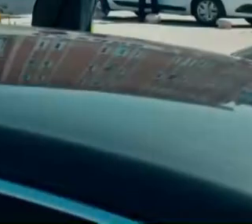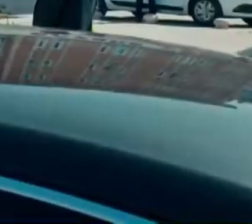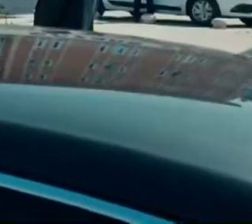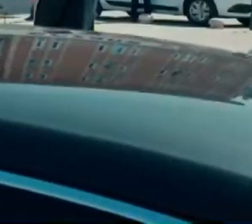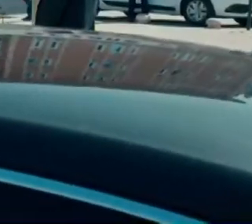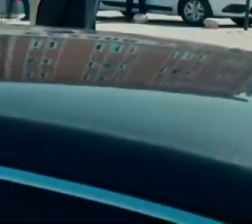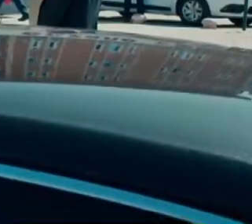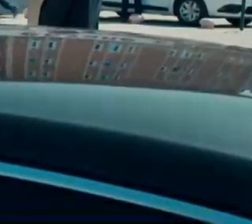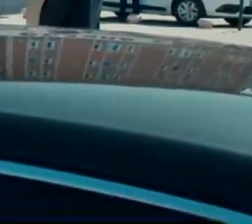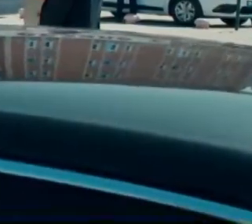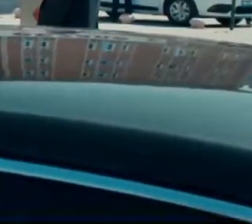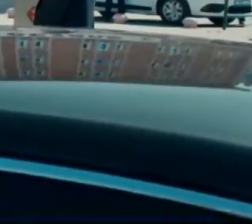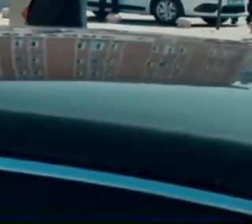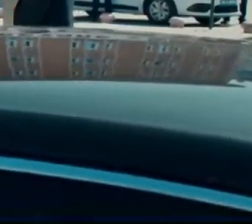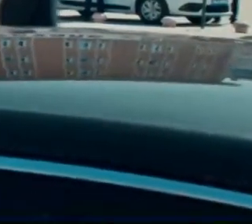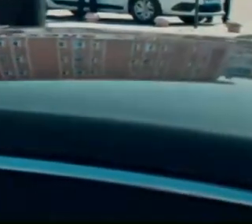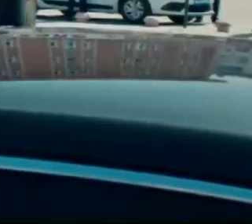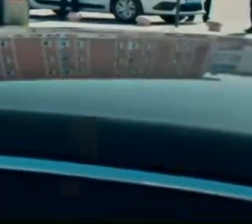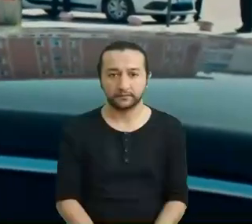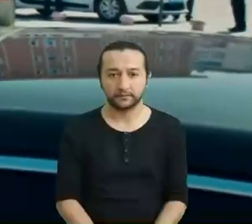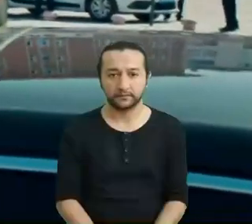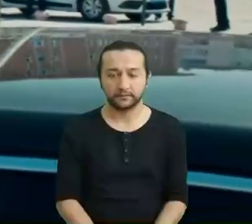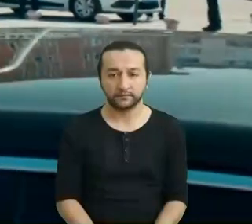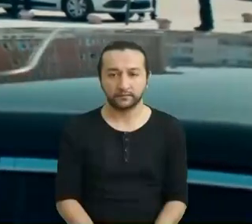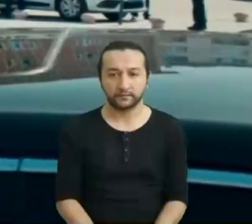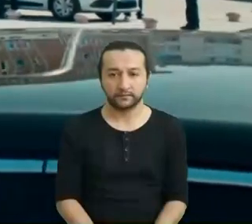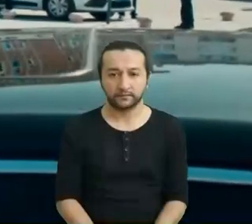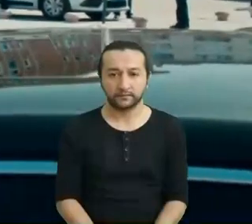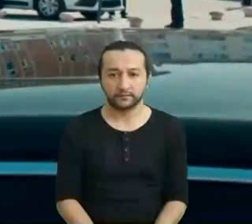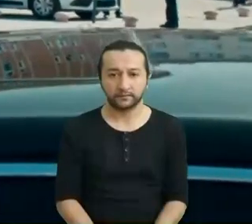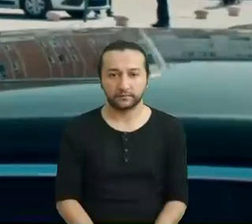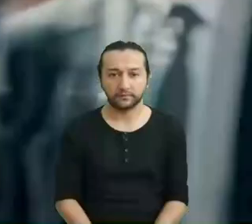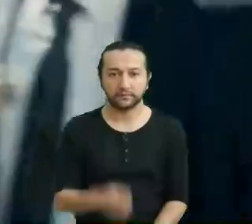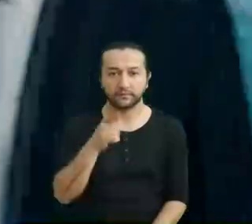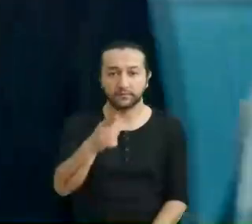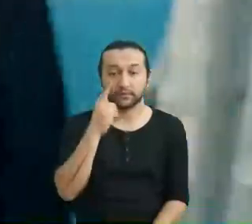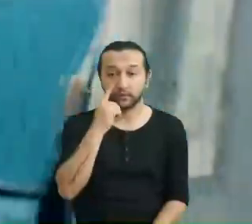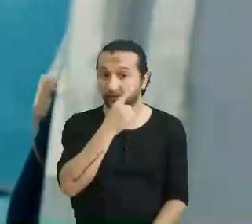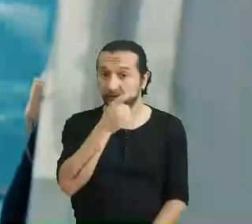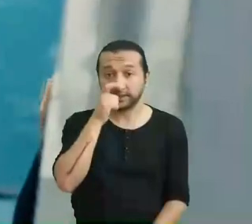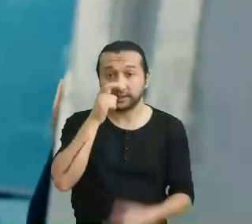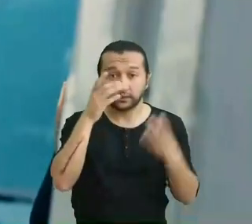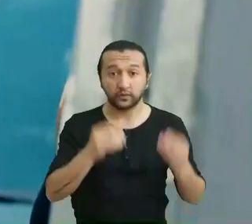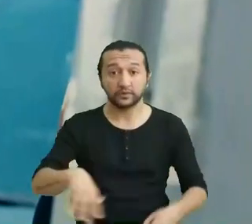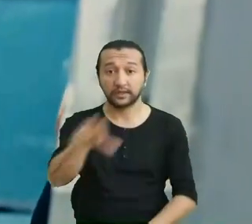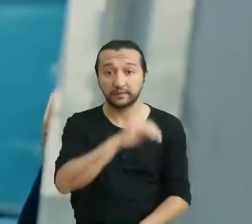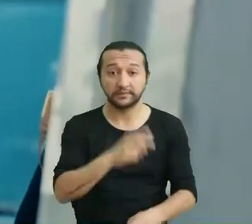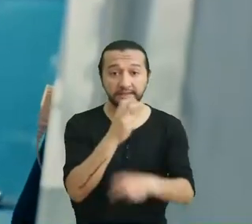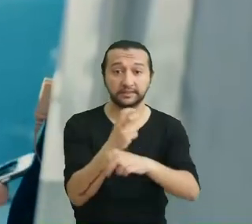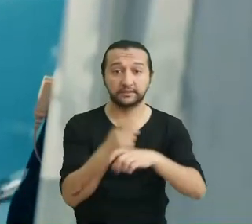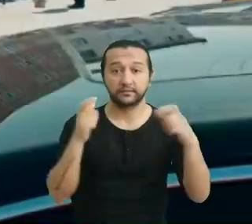Hamza hastaneden çıktı. Dışarıda üç koruma beklemekte. İkisi Hamza'ya yaklaştı. Unutma, gözünüzü dört açın. Risk